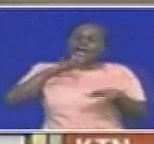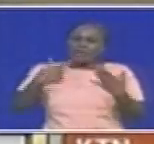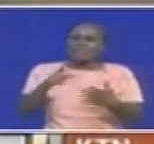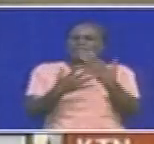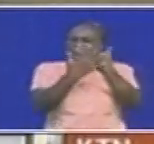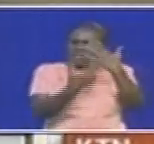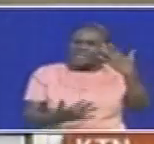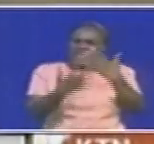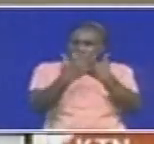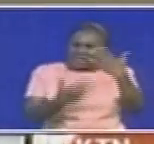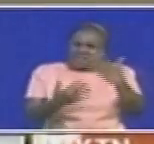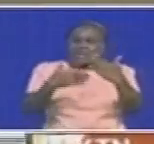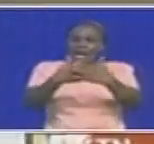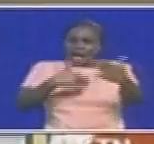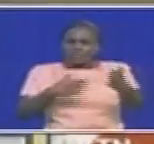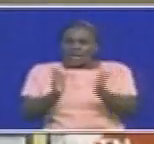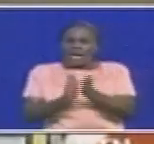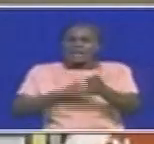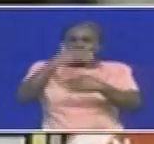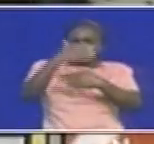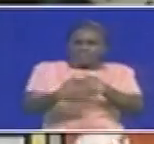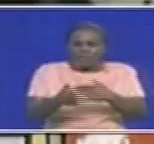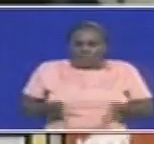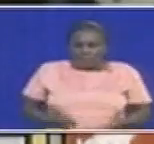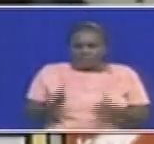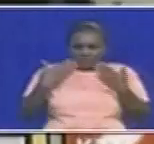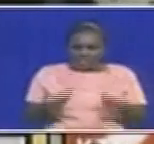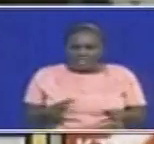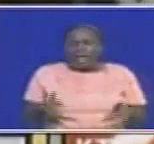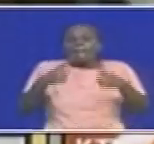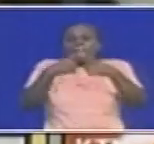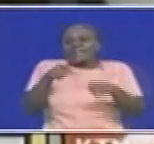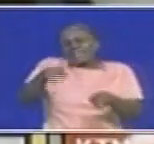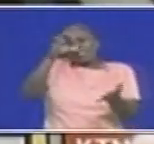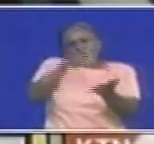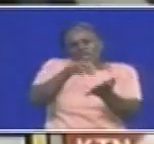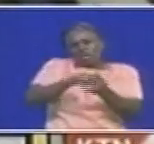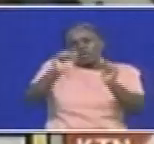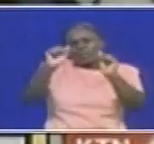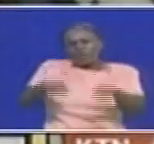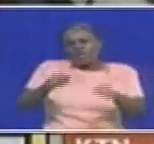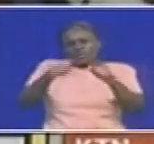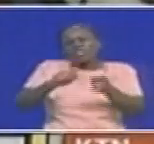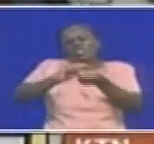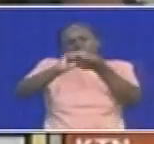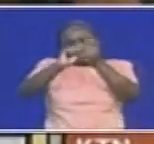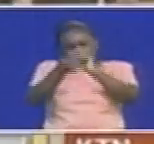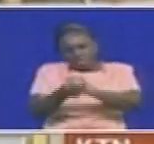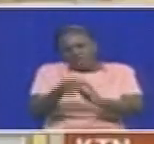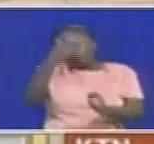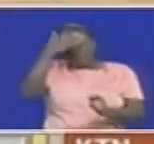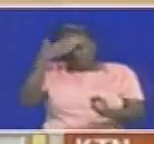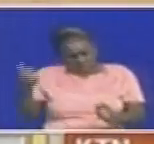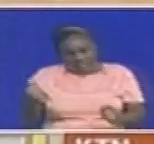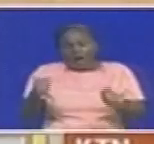damu kabla na hata wakati wa kujifungua. Hata hivyo, hali hii huenda ikawekwa kwenye kaburi la sahau